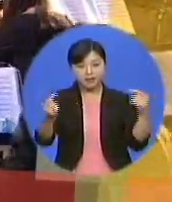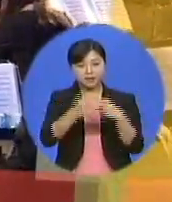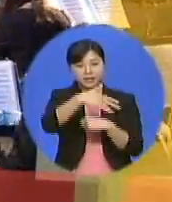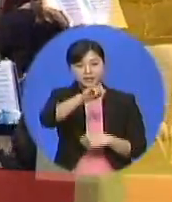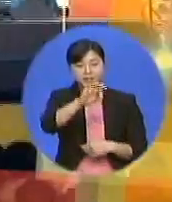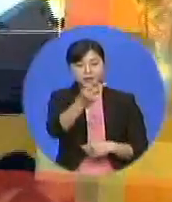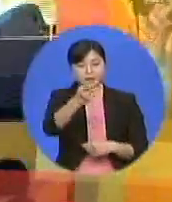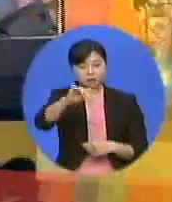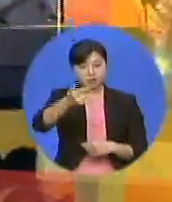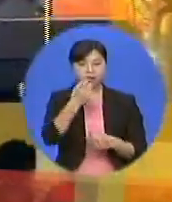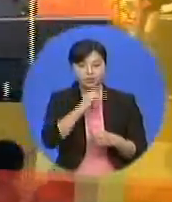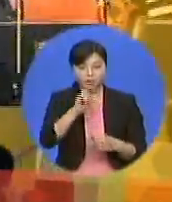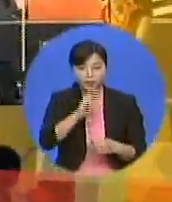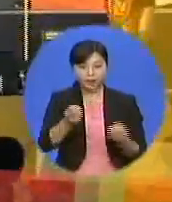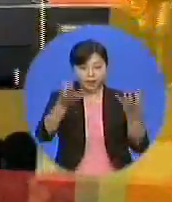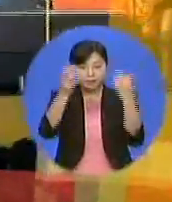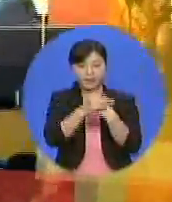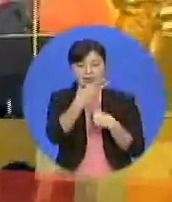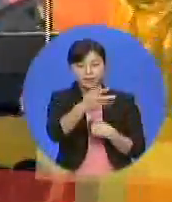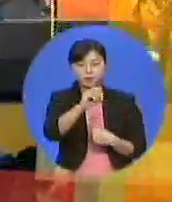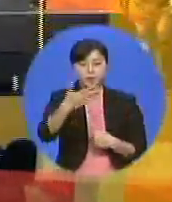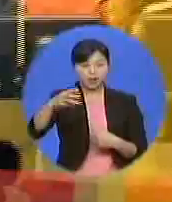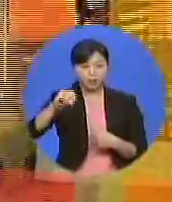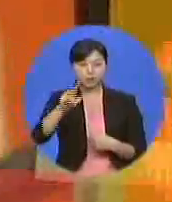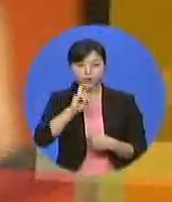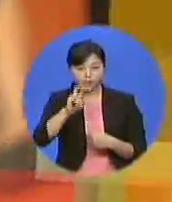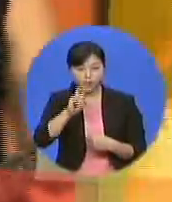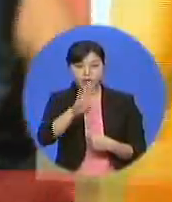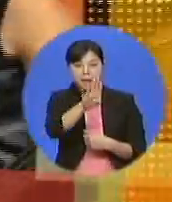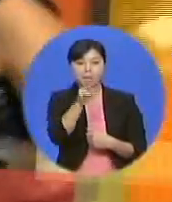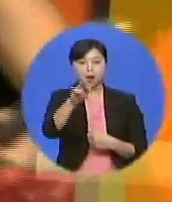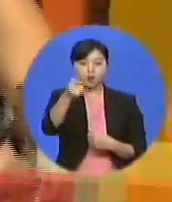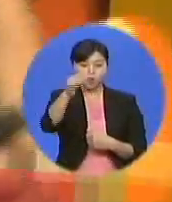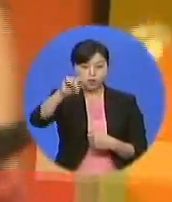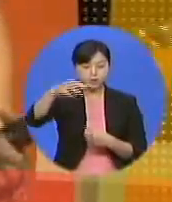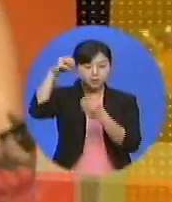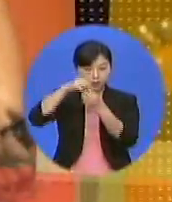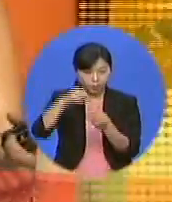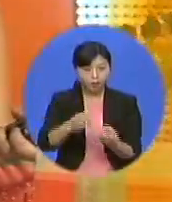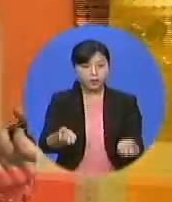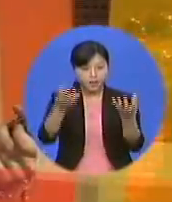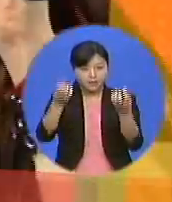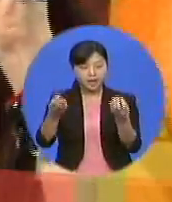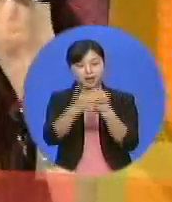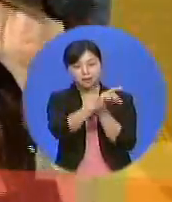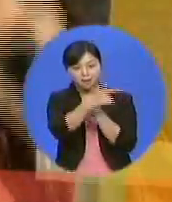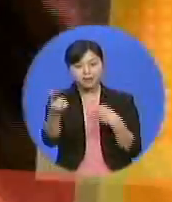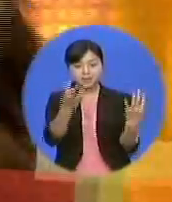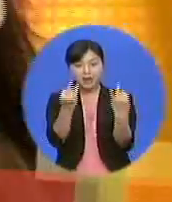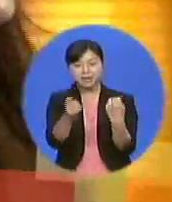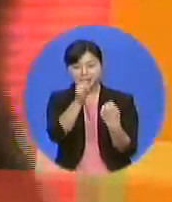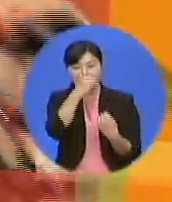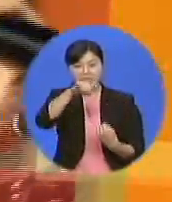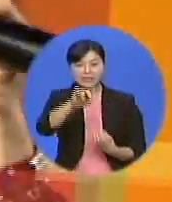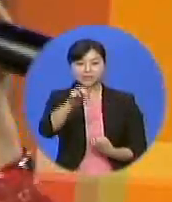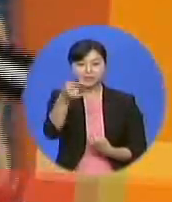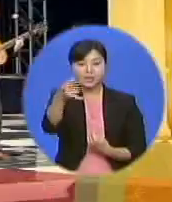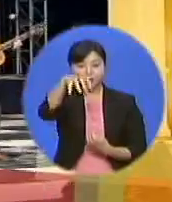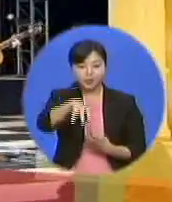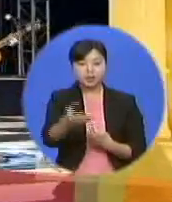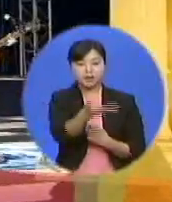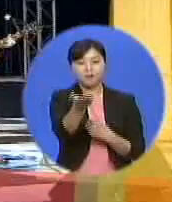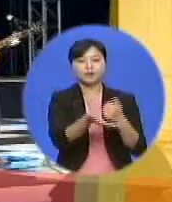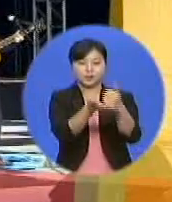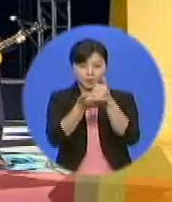가요제, 7080 콘서트, 벽오을 전통공예 체험 등 다양한 행사가 있는 김제에 여러분들을 초대합니다.